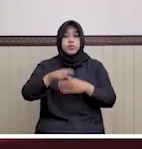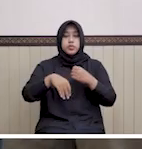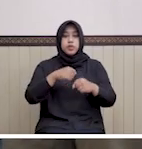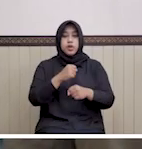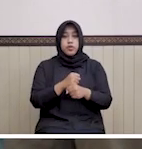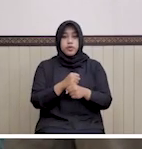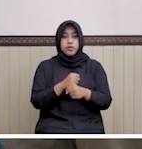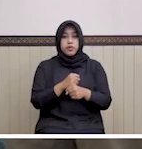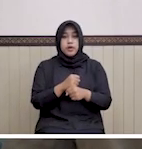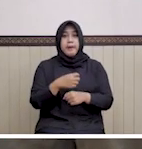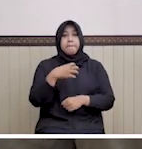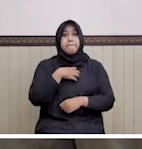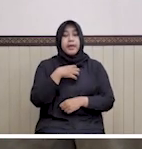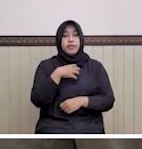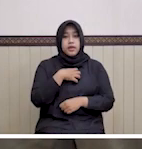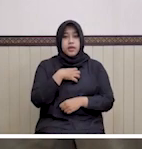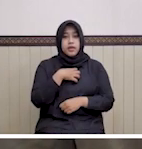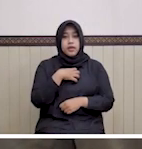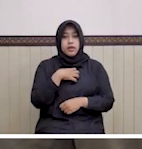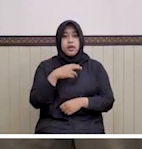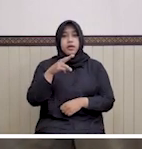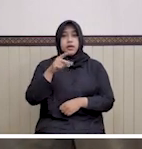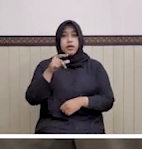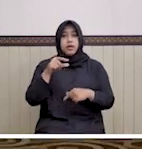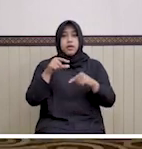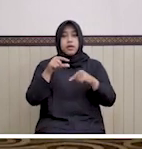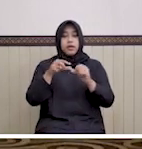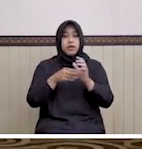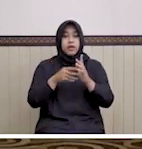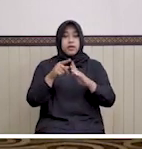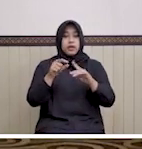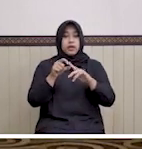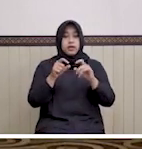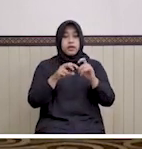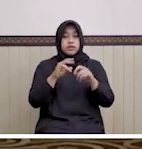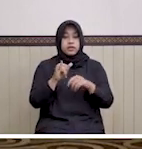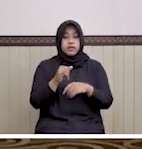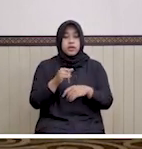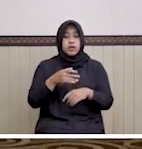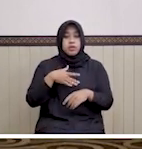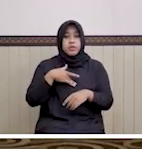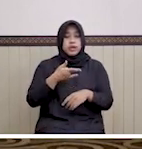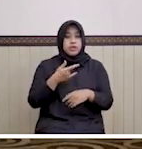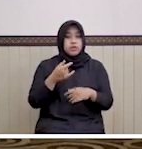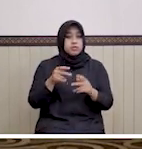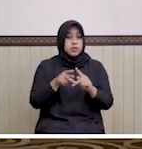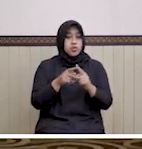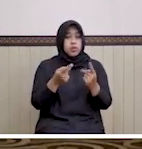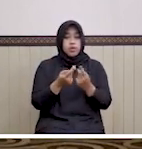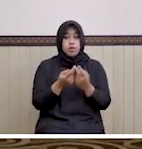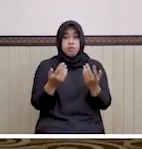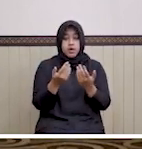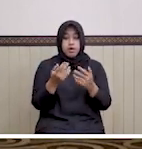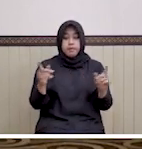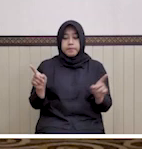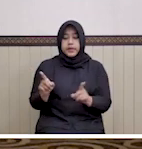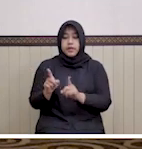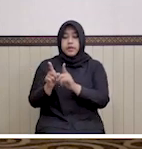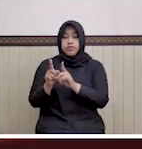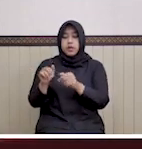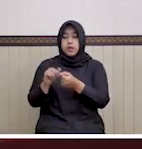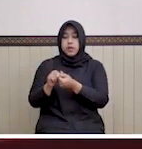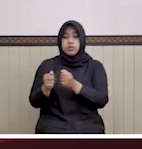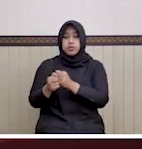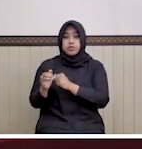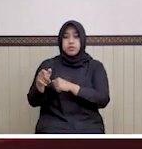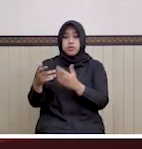empowered Kesya Oke baik seperti Ibu perasaannya sebagai keluarga gimana mendampingi seperti